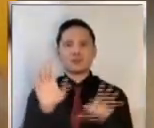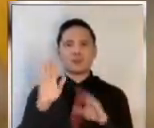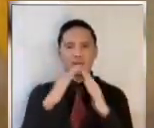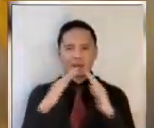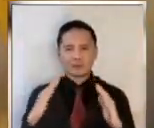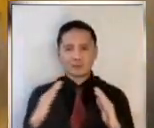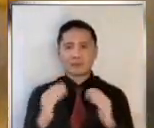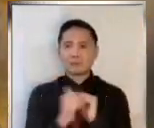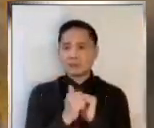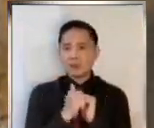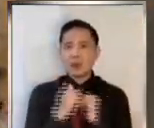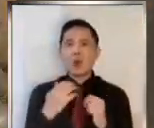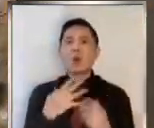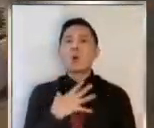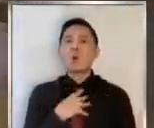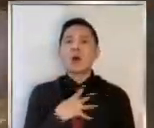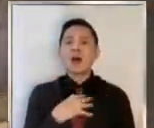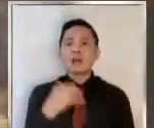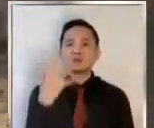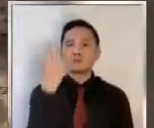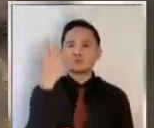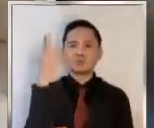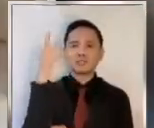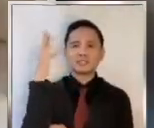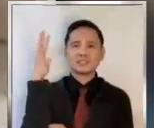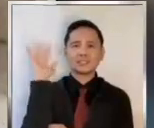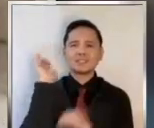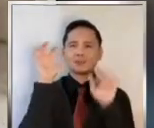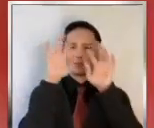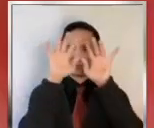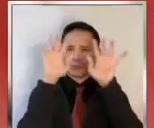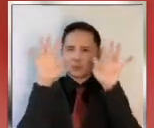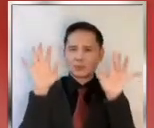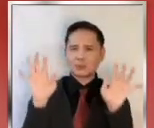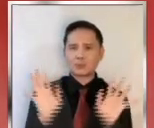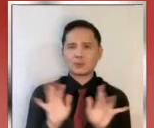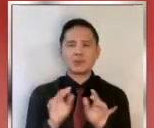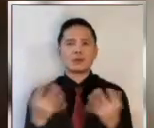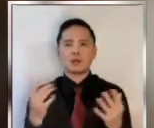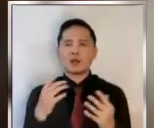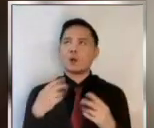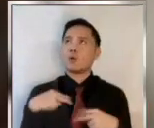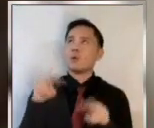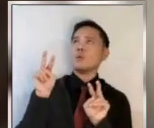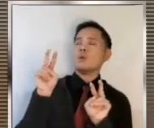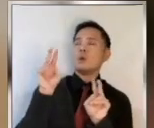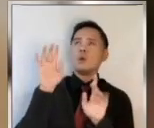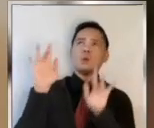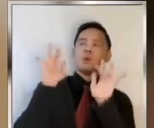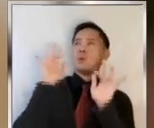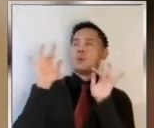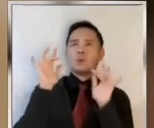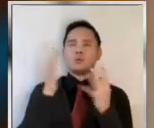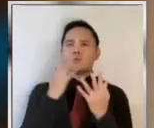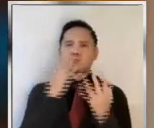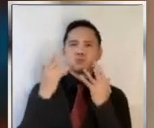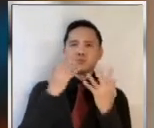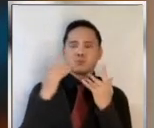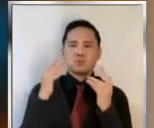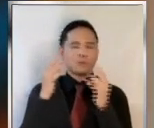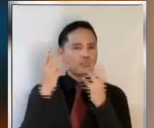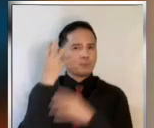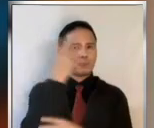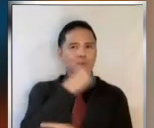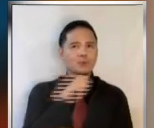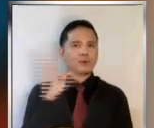peg ng Christmas tree na ito, nahitik na hitik sa palamuti. Buhay na rin sa nagagandahang Christmas decor ang tahanang ito.